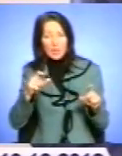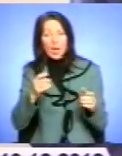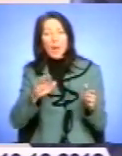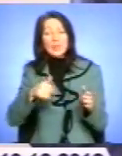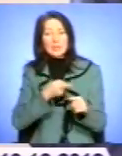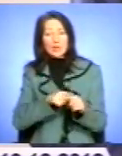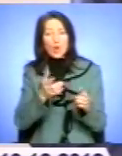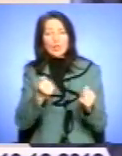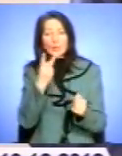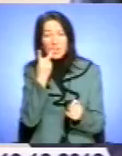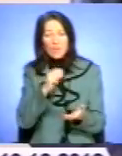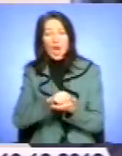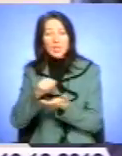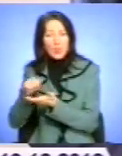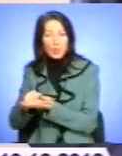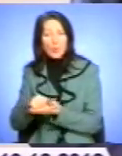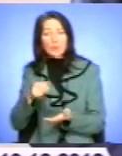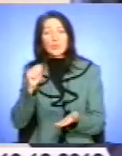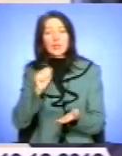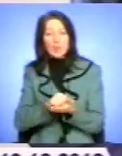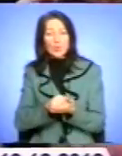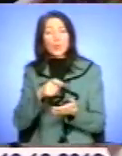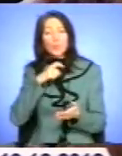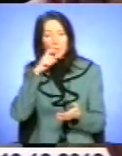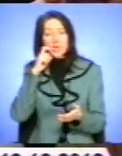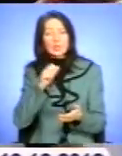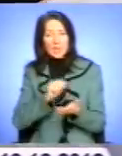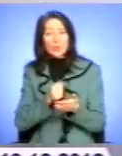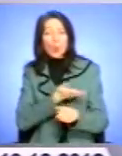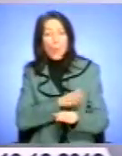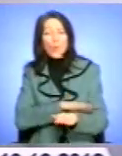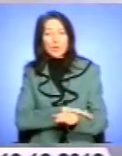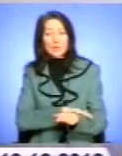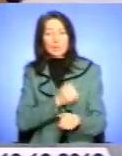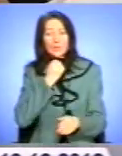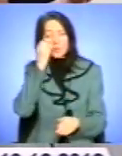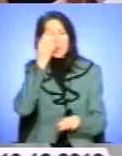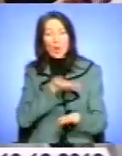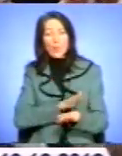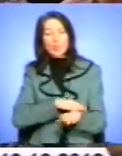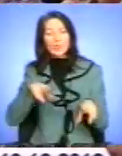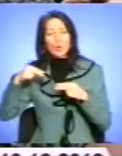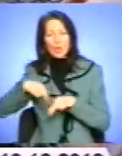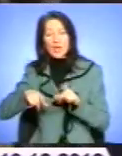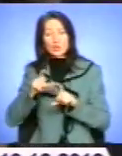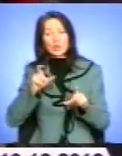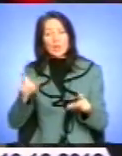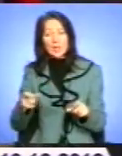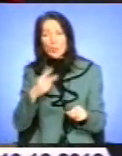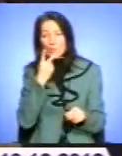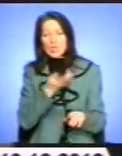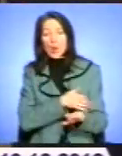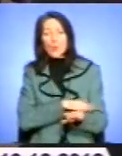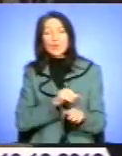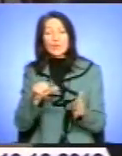університету, і диплом Свято-Кшиської політехніки. Завдяки польським колегам студенти коледжу побачили Польщу, відвідали Прагу,